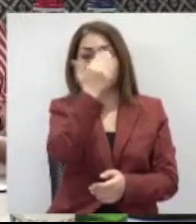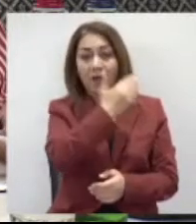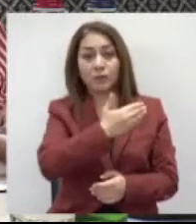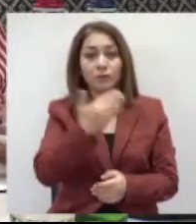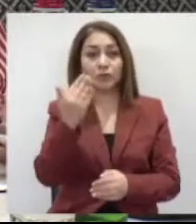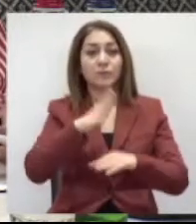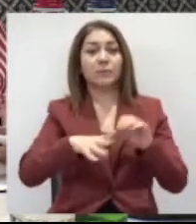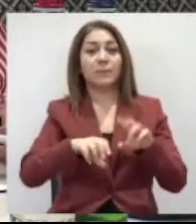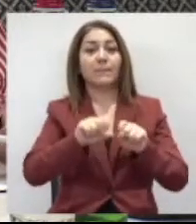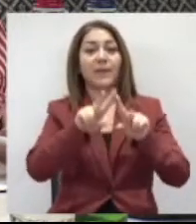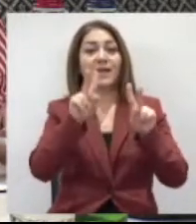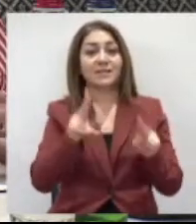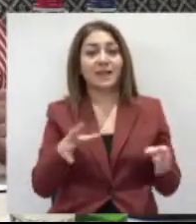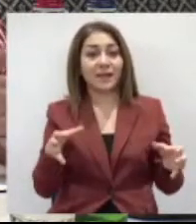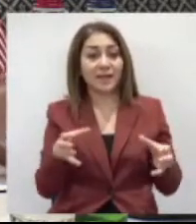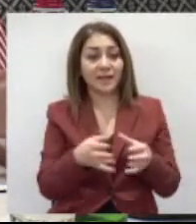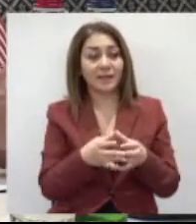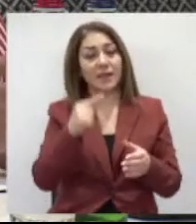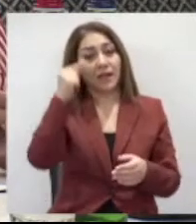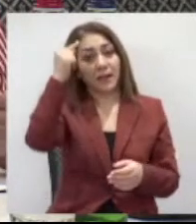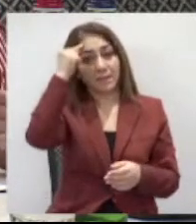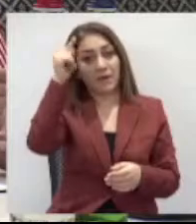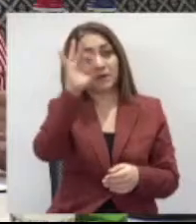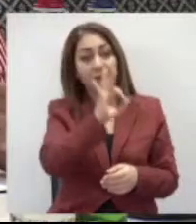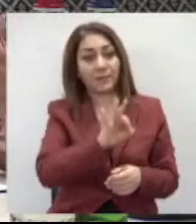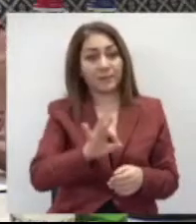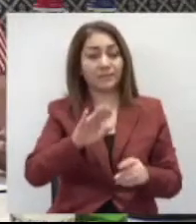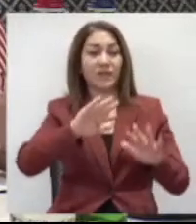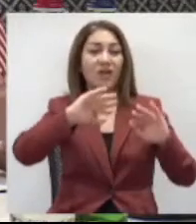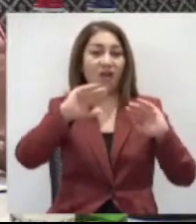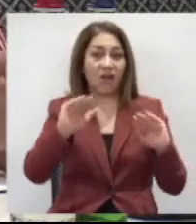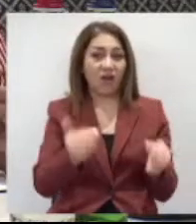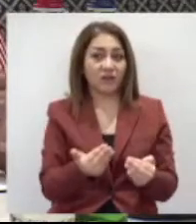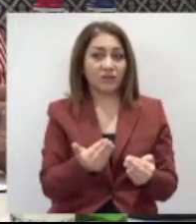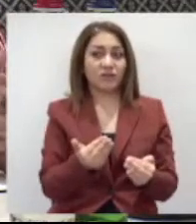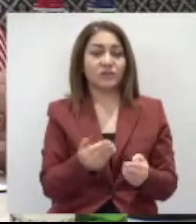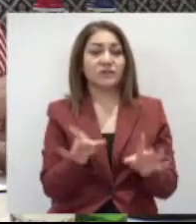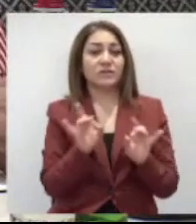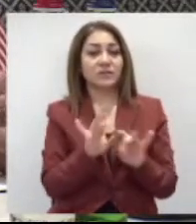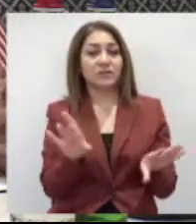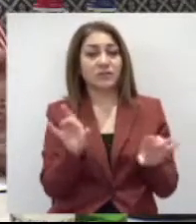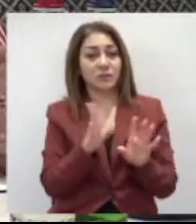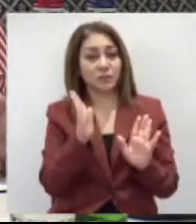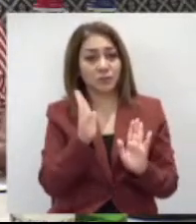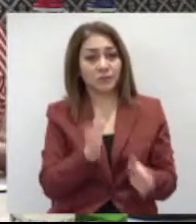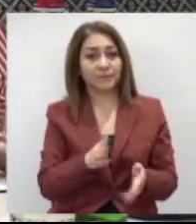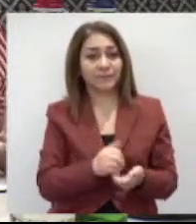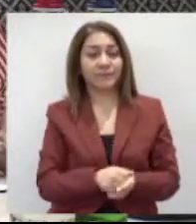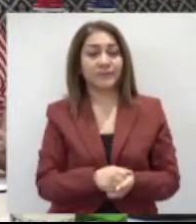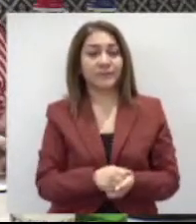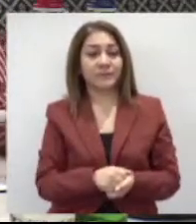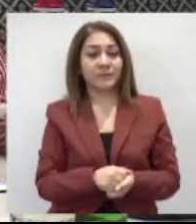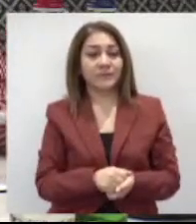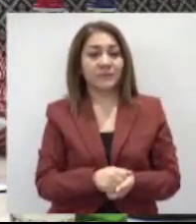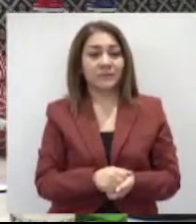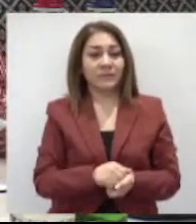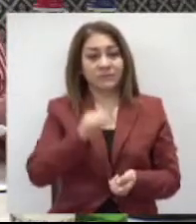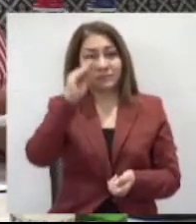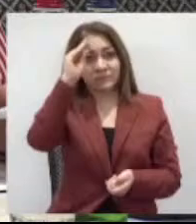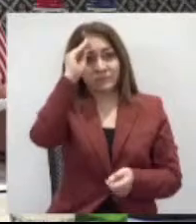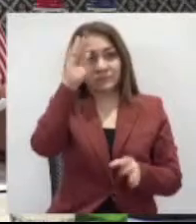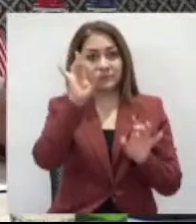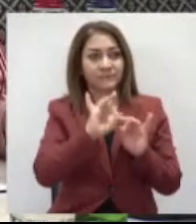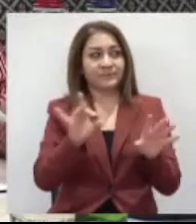մասնագիտական հանրությունը դրանց տեղյակ լինի, ես շատ կարճ ուղակի այսպես վրայով կանցնեմ ու տրամաբանությունը ըստ էության